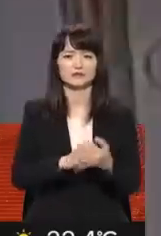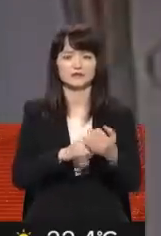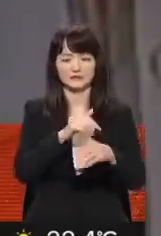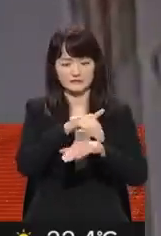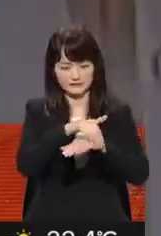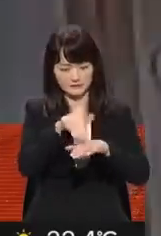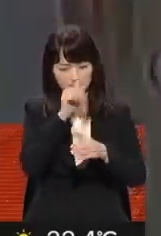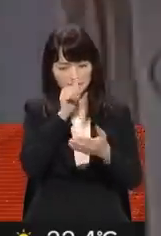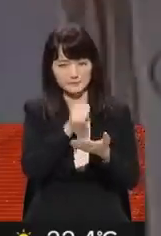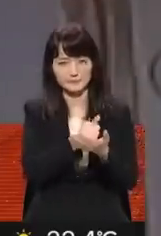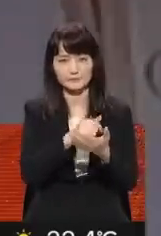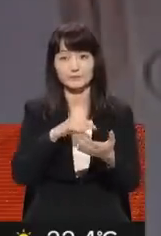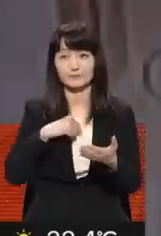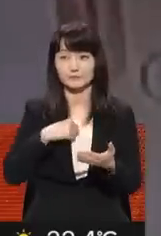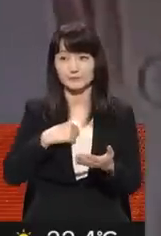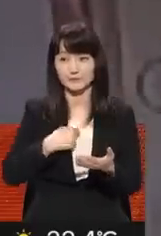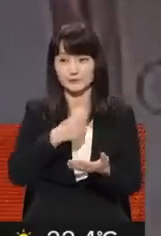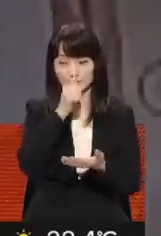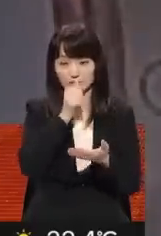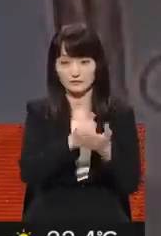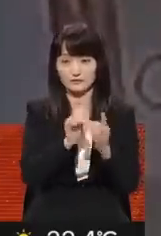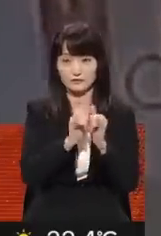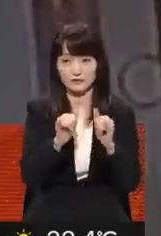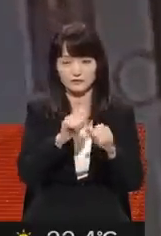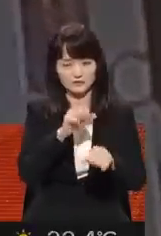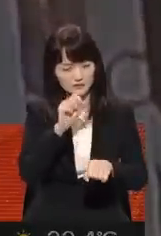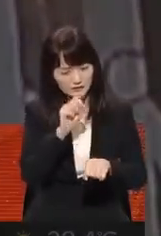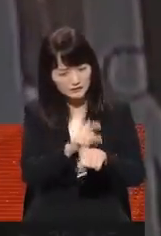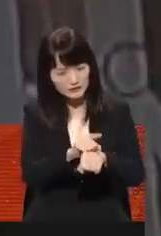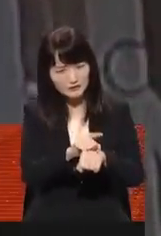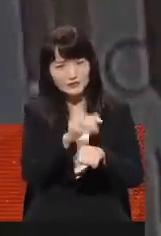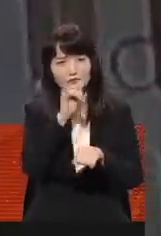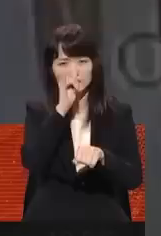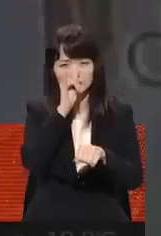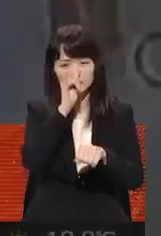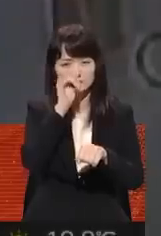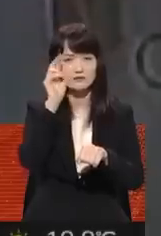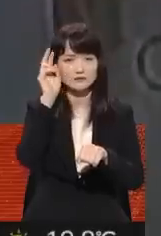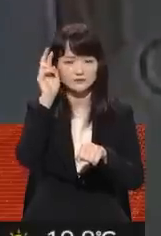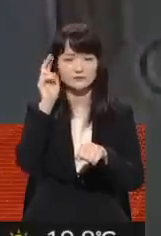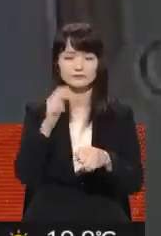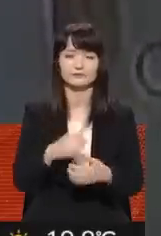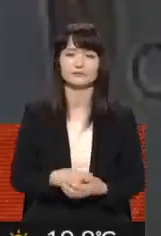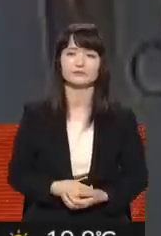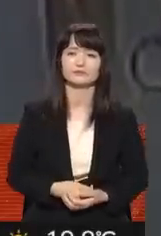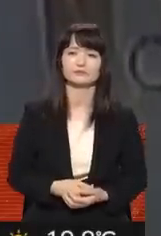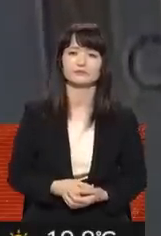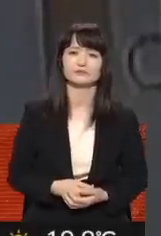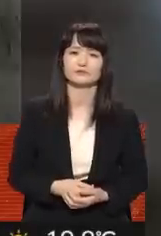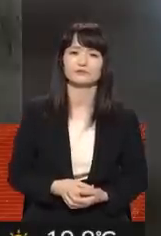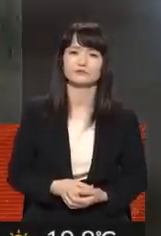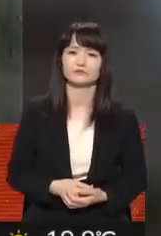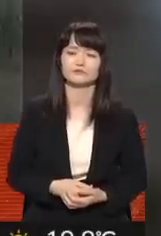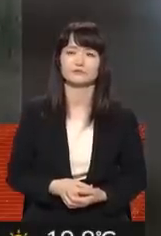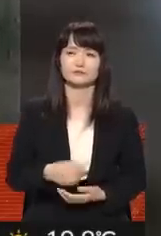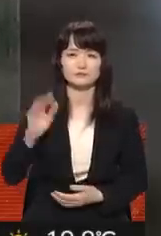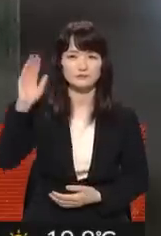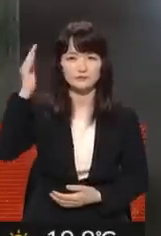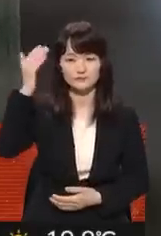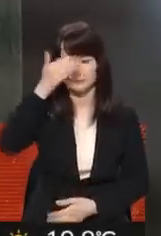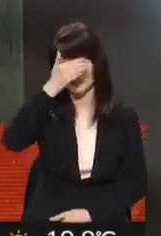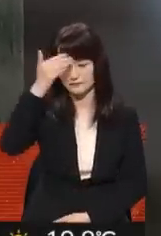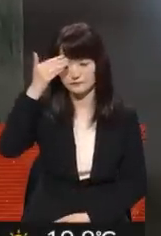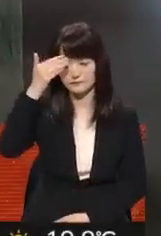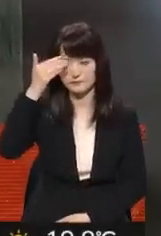범죄고 본인이 그 범죄자로서 좀 기질이나 성격 문제가 있을 것 같습니다. 그렇기 때문에 이 뭐 요즘 청년들의